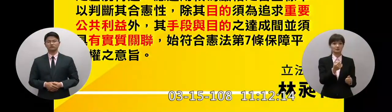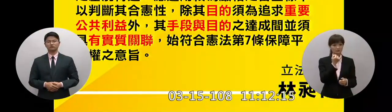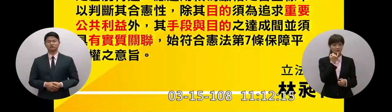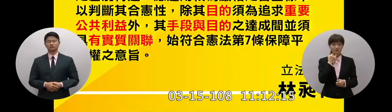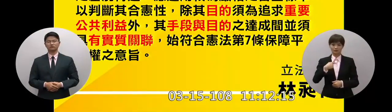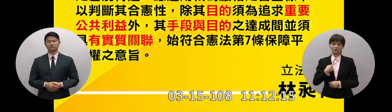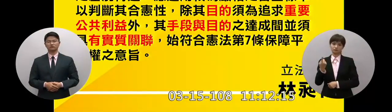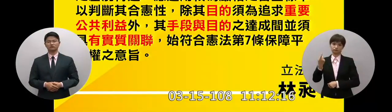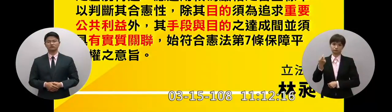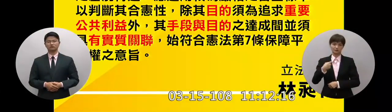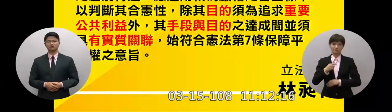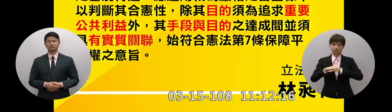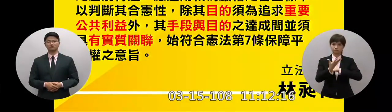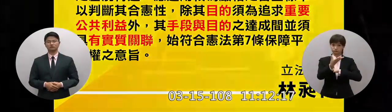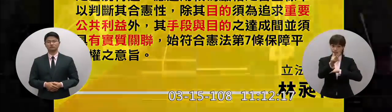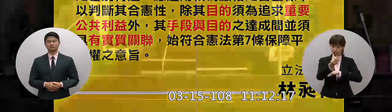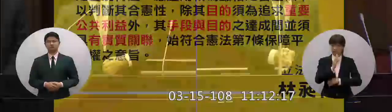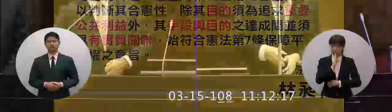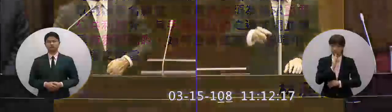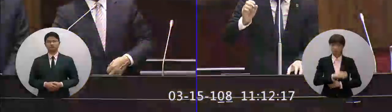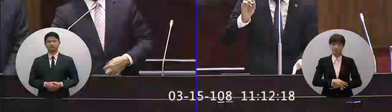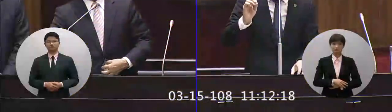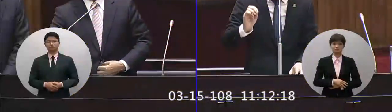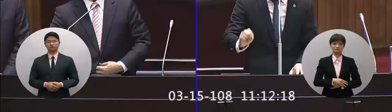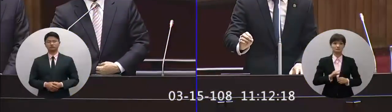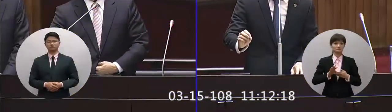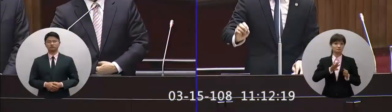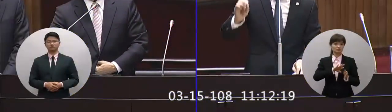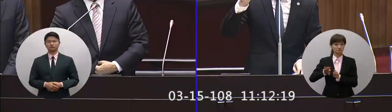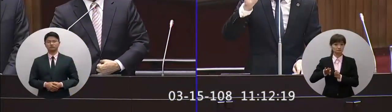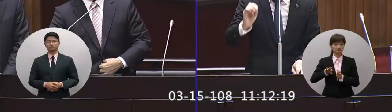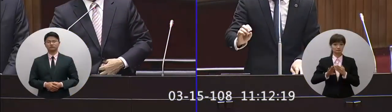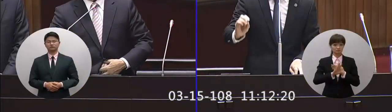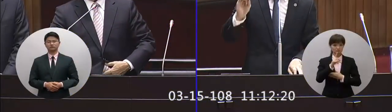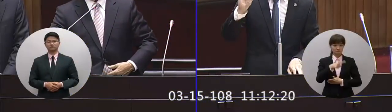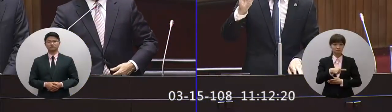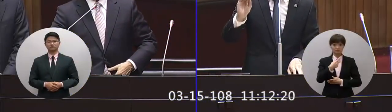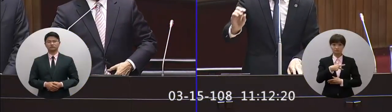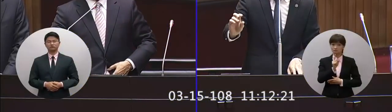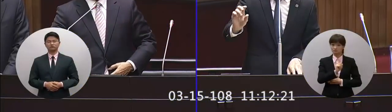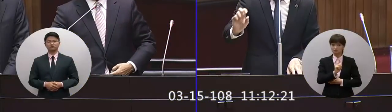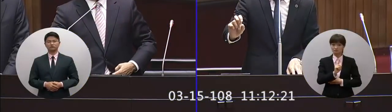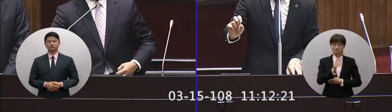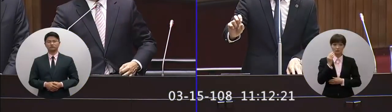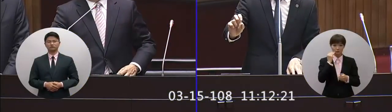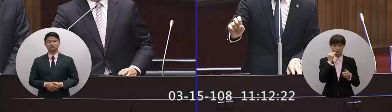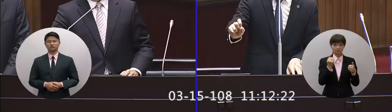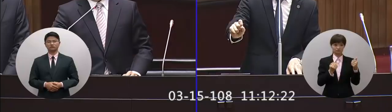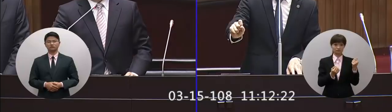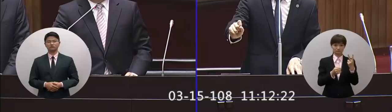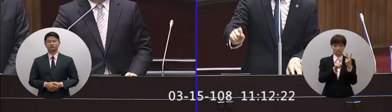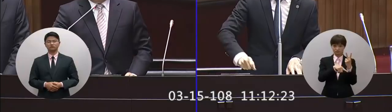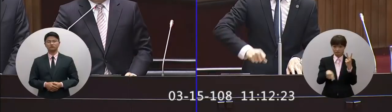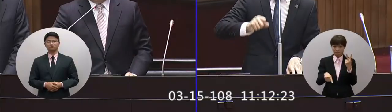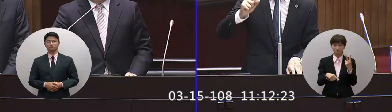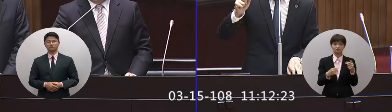就无平等嘛，吼、哦。但是这除了即个占主以外，伊其实也是讲吼、哦，婚姻两个人婚姻双